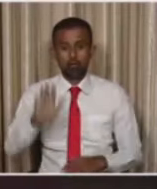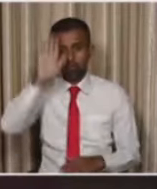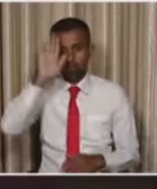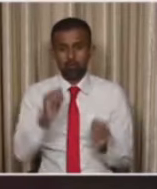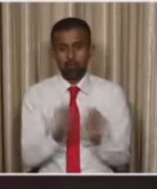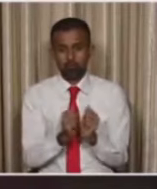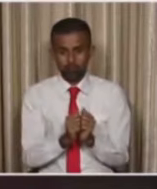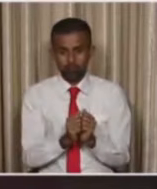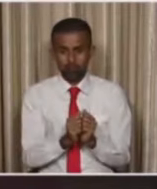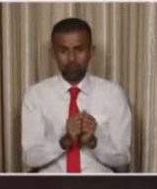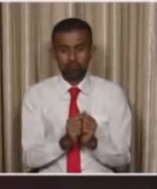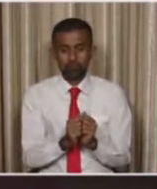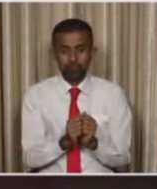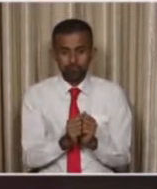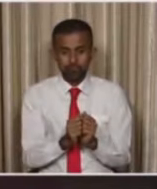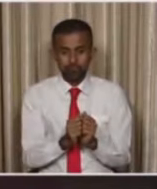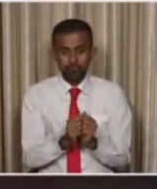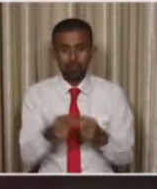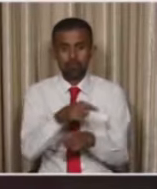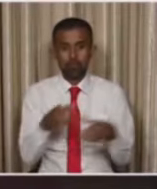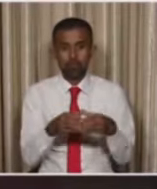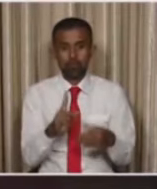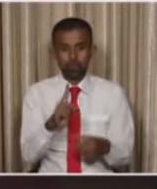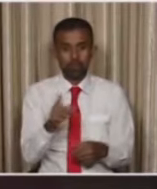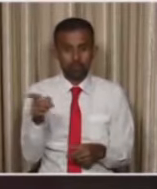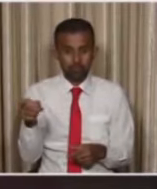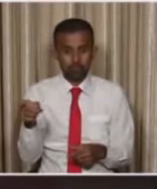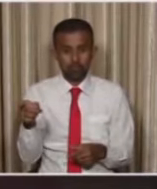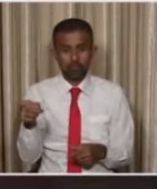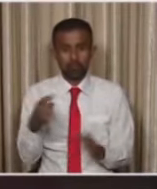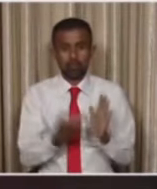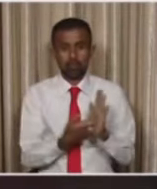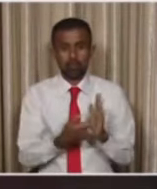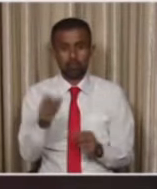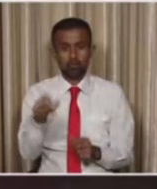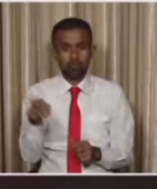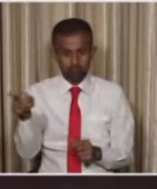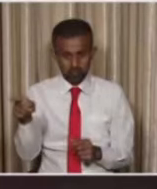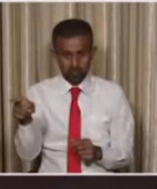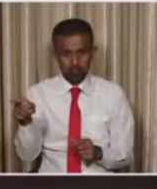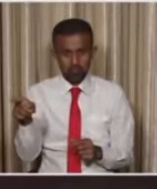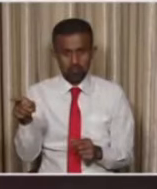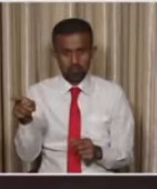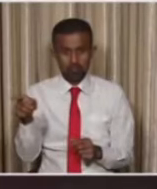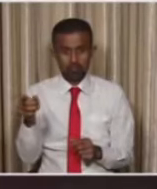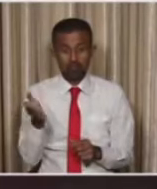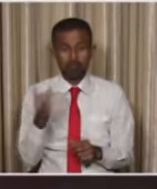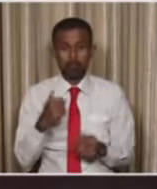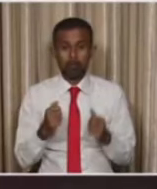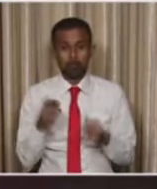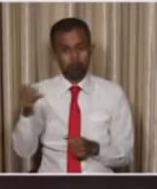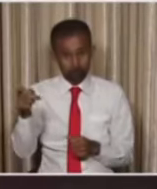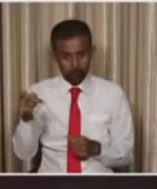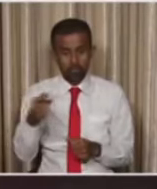කටයුතු කරපු සෙට් එකේ කෙනෙක් තමයි රංජිත් සියඹලා පිටිය මැතිතුමා. හැබැයි එතුමා වෙලා එතන මුලසුනේ හිටියේ. නමුත් එතුමත්